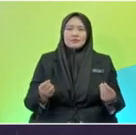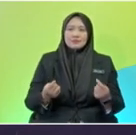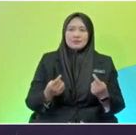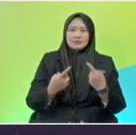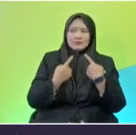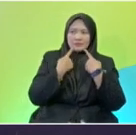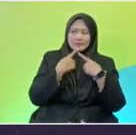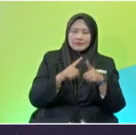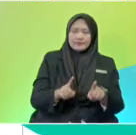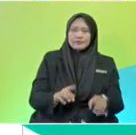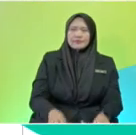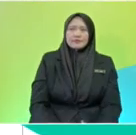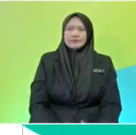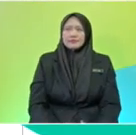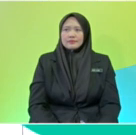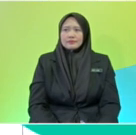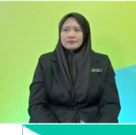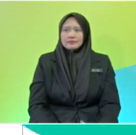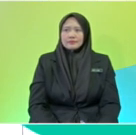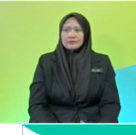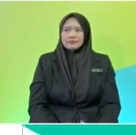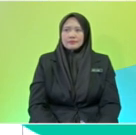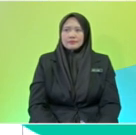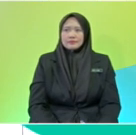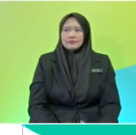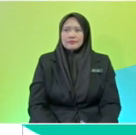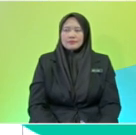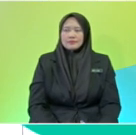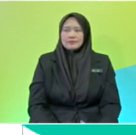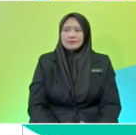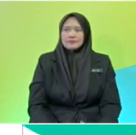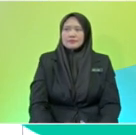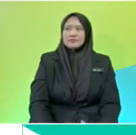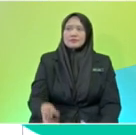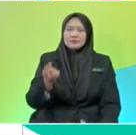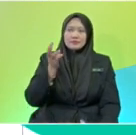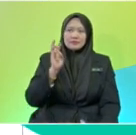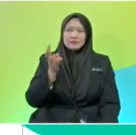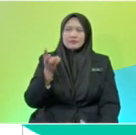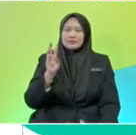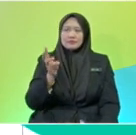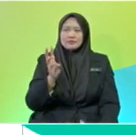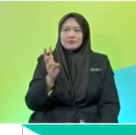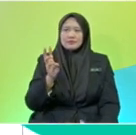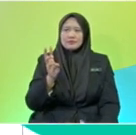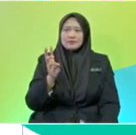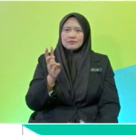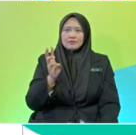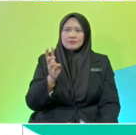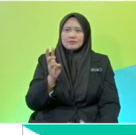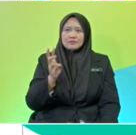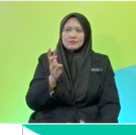apa jawabannya 16 bagi Oke tunggu saya